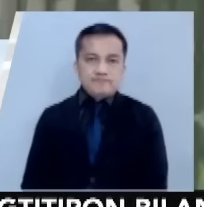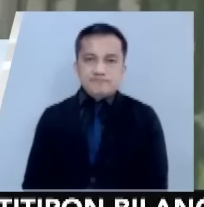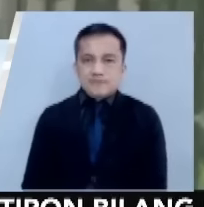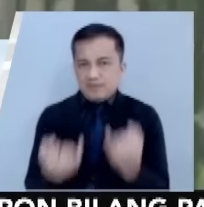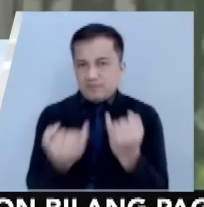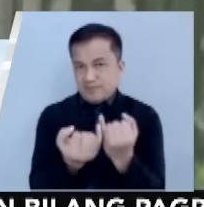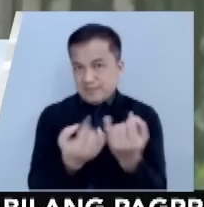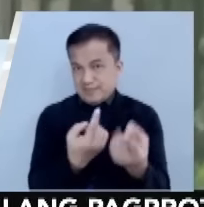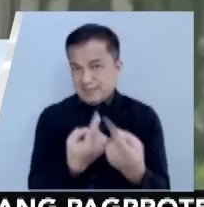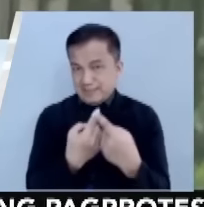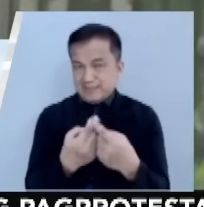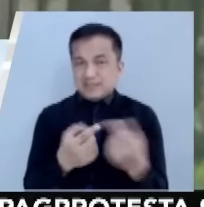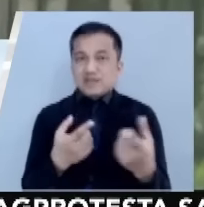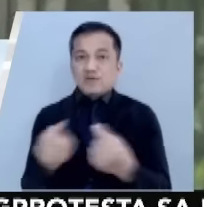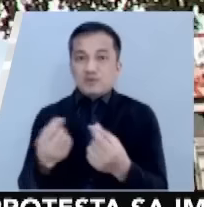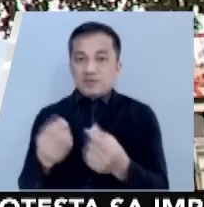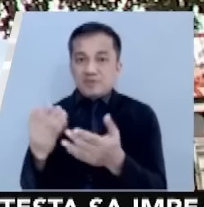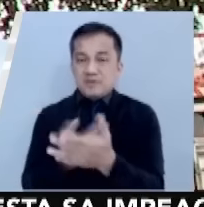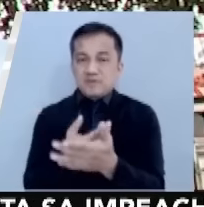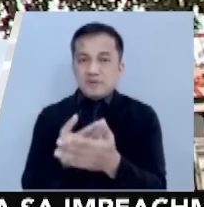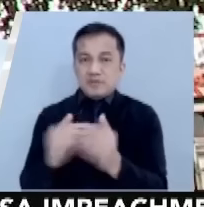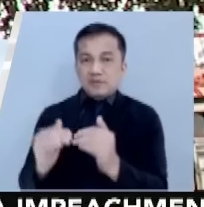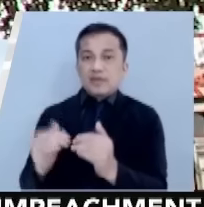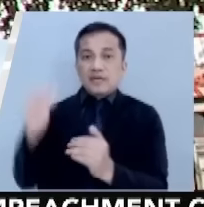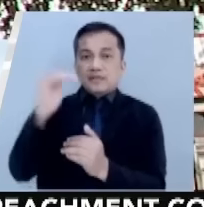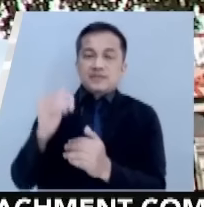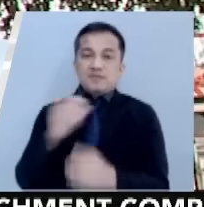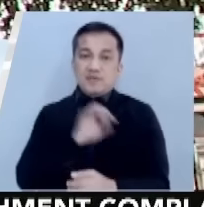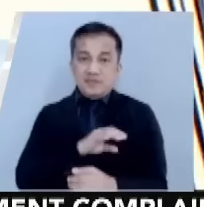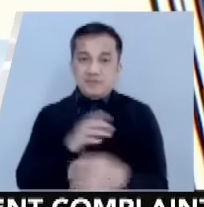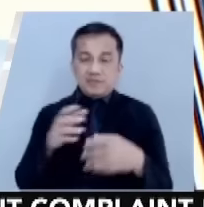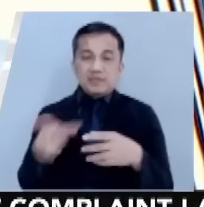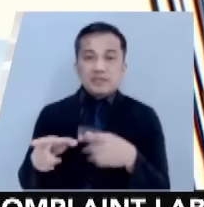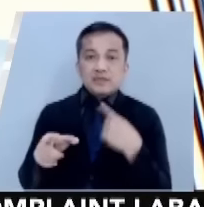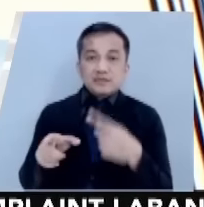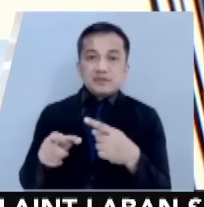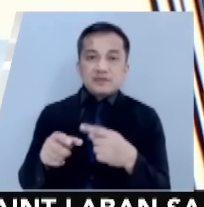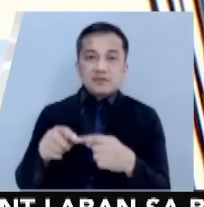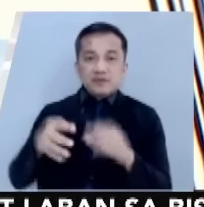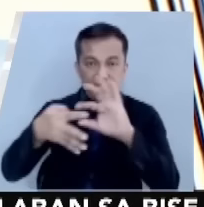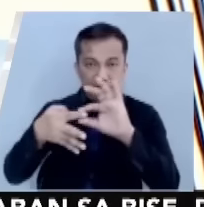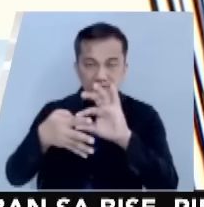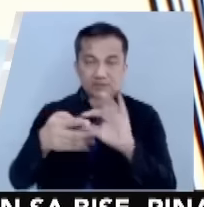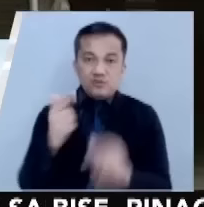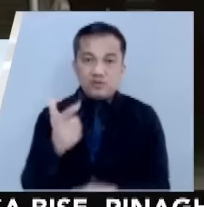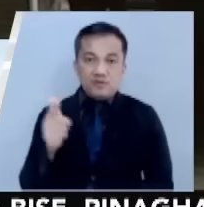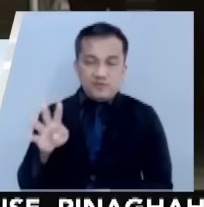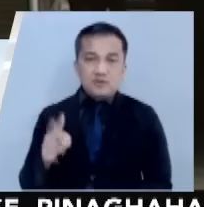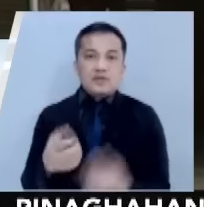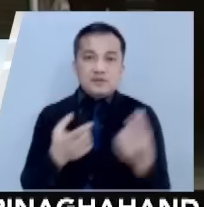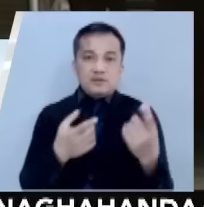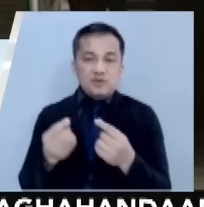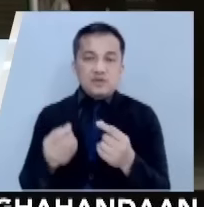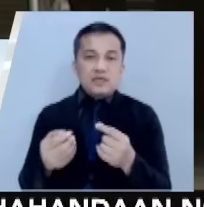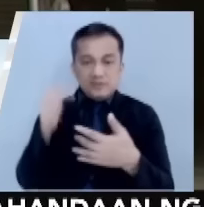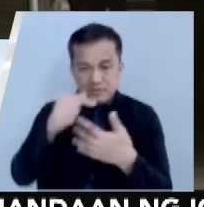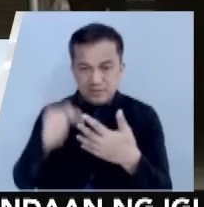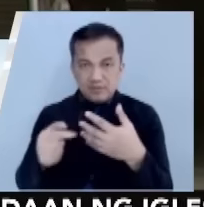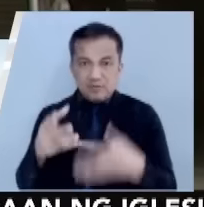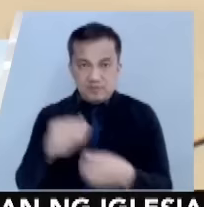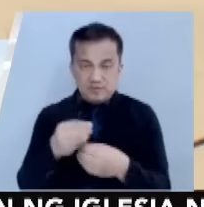naglunsad na ito ng mga bago o enhanced benefit package sa unang quarter ng 2024. Maglulunsad daw ito ng iba pang benepisyo sa